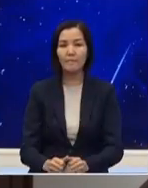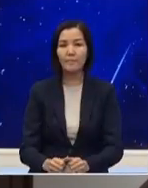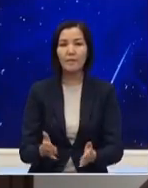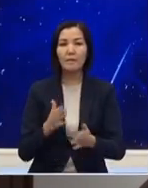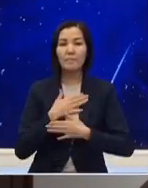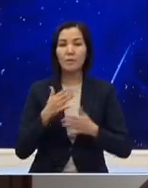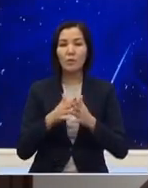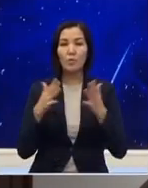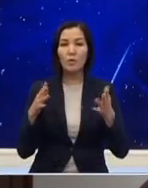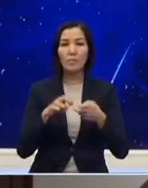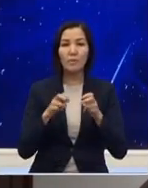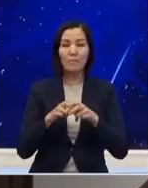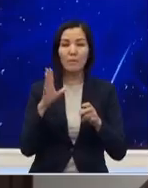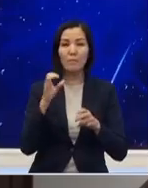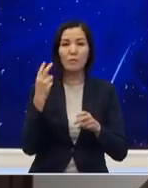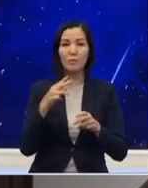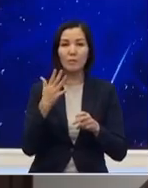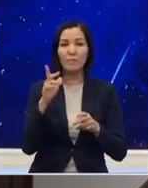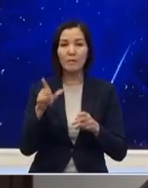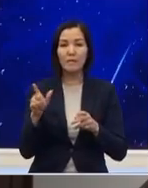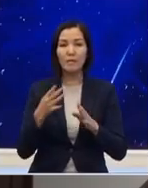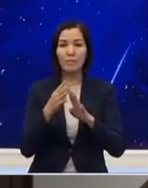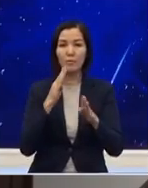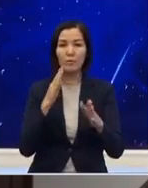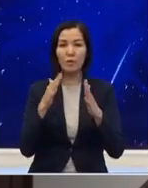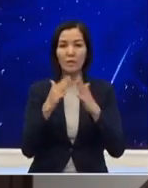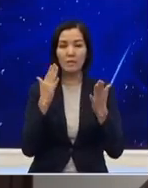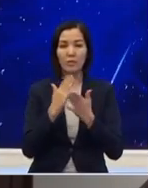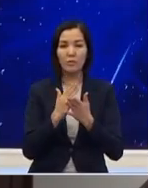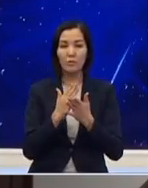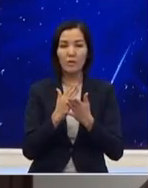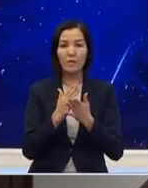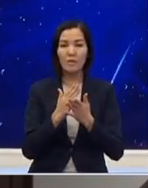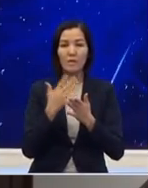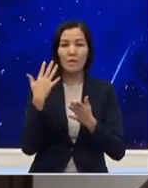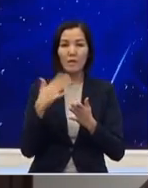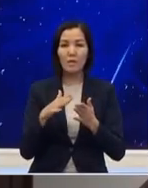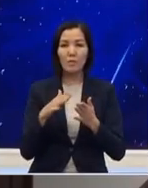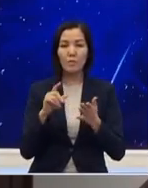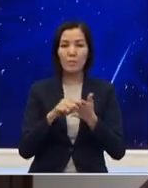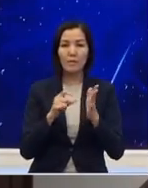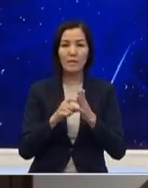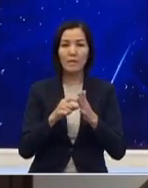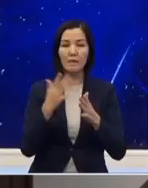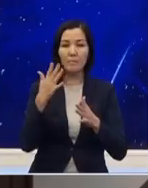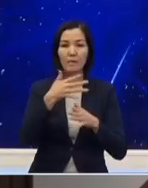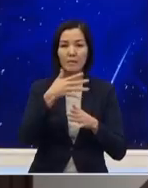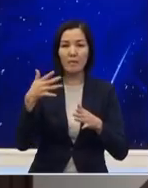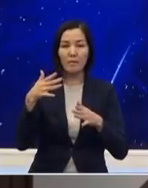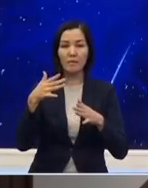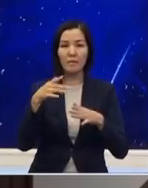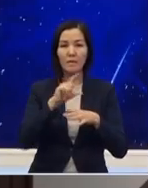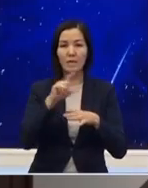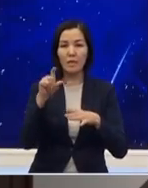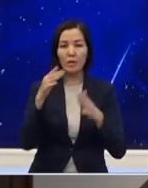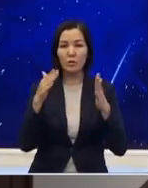проблема, 525 адам кезекте үйге тұр, соған 50 пәтерлік 5 қабатты үйге қаражат